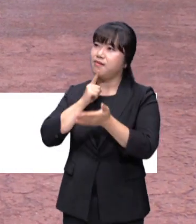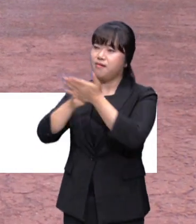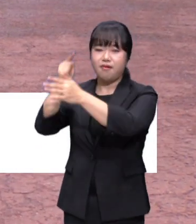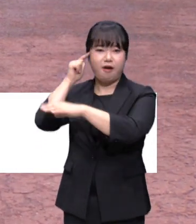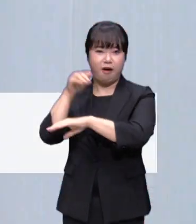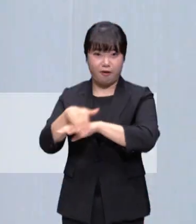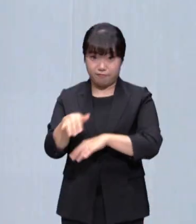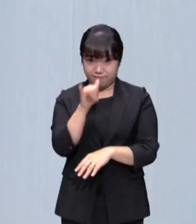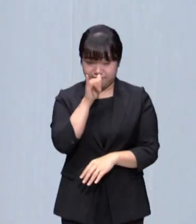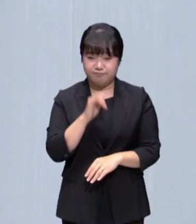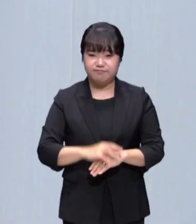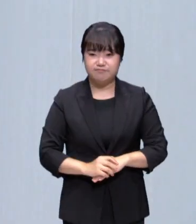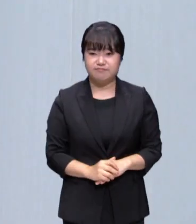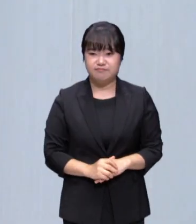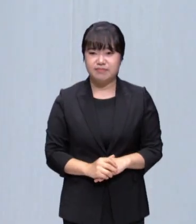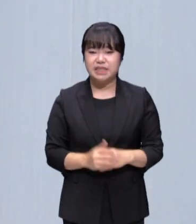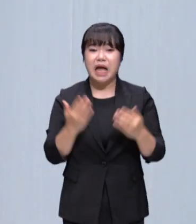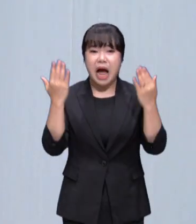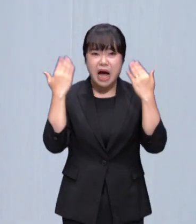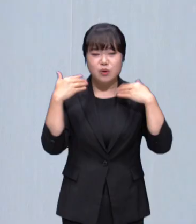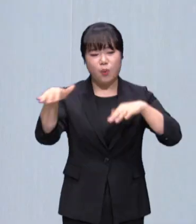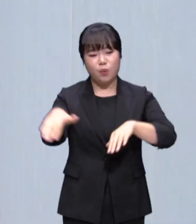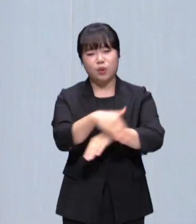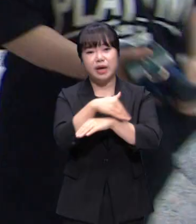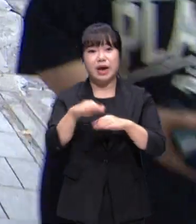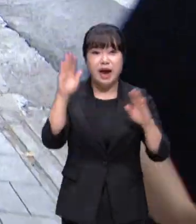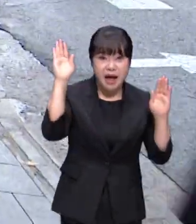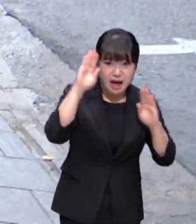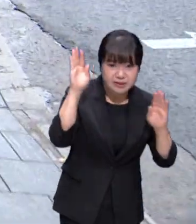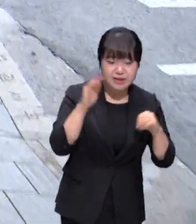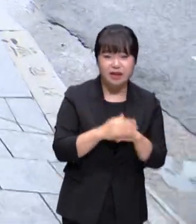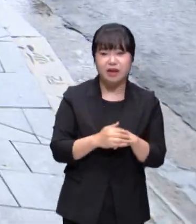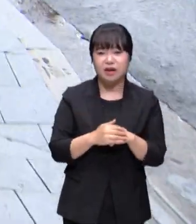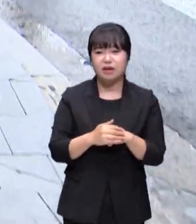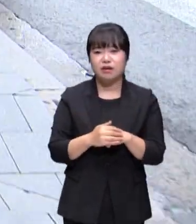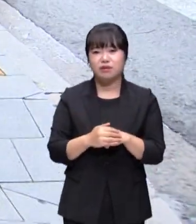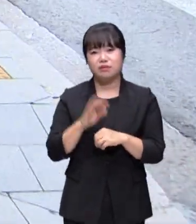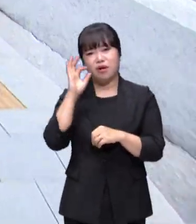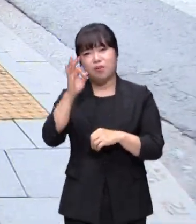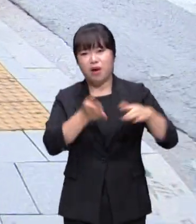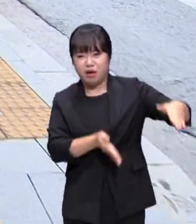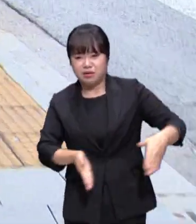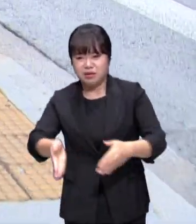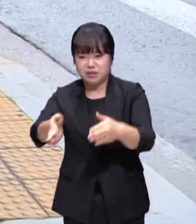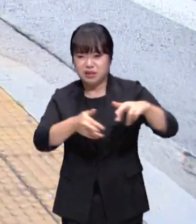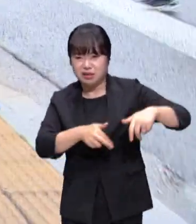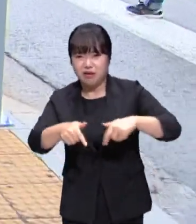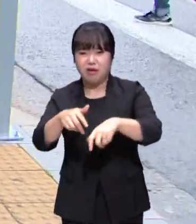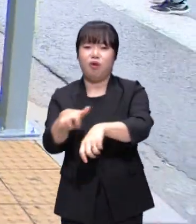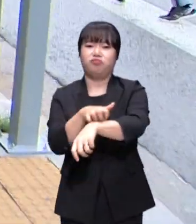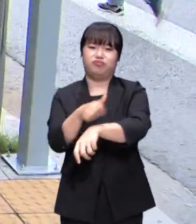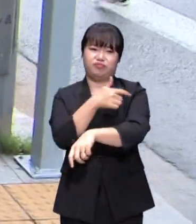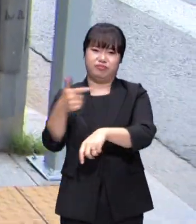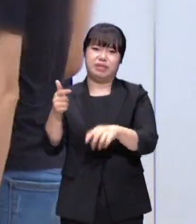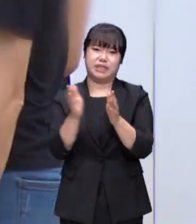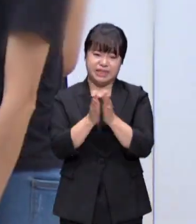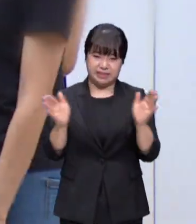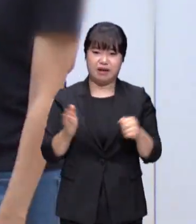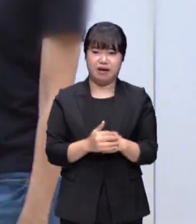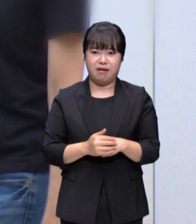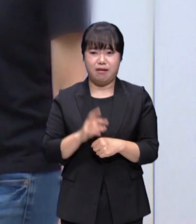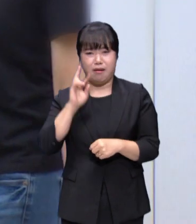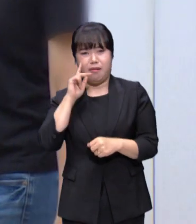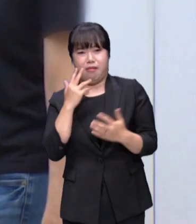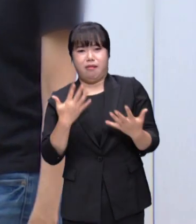갖고는 있습니다. 학교를 오가는 아이들과 공사 현장의 불편한 동거가 시작됐습니다. 혹시나 하는